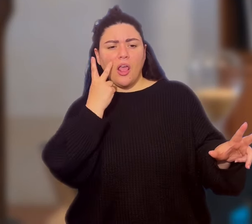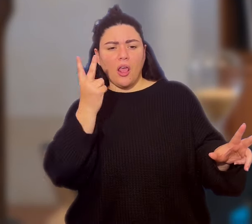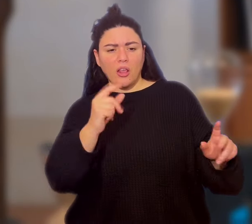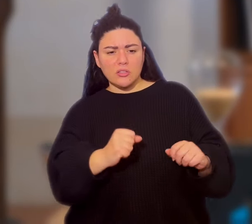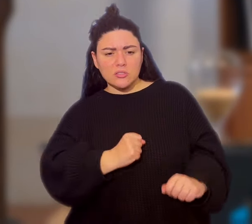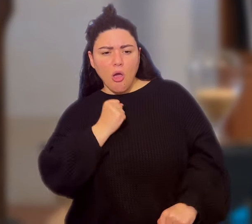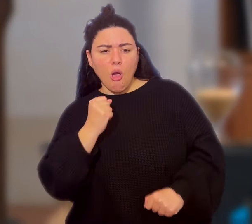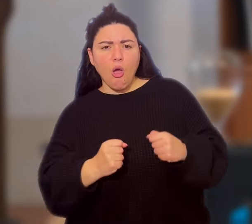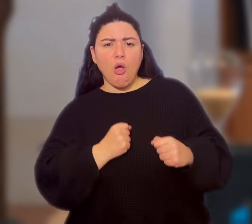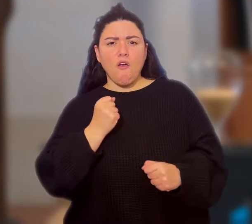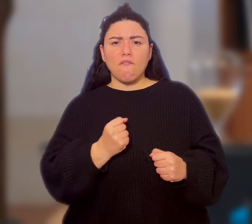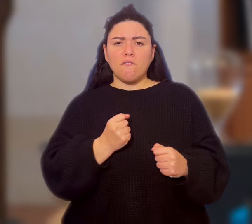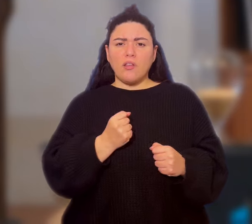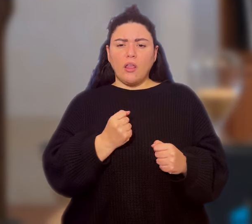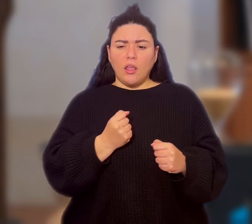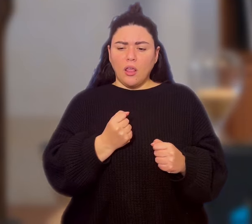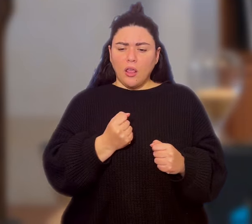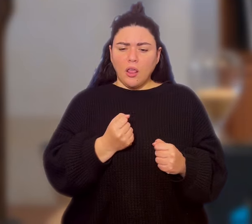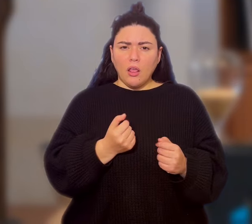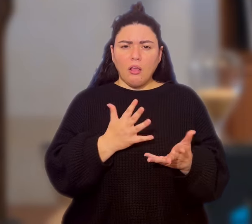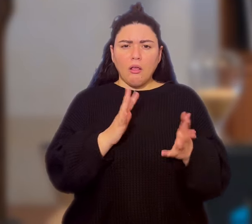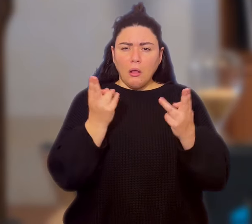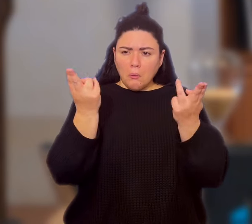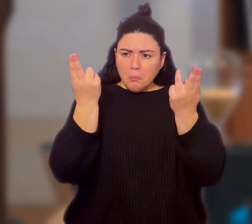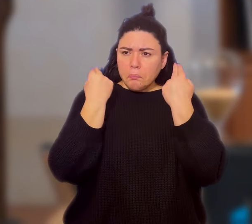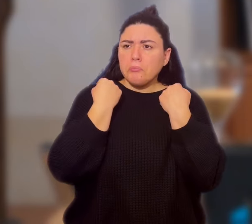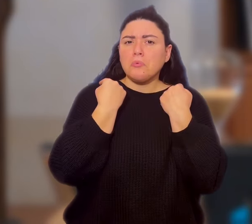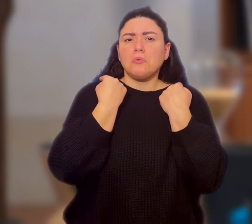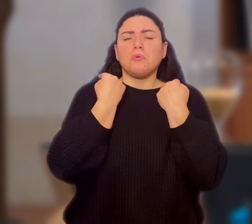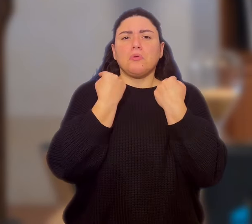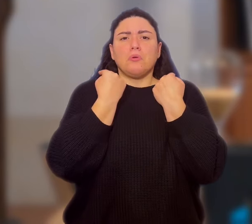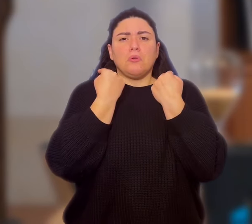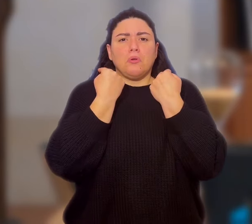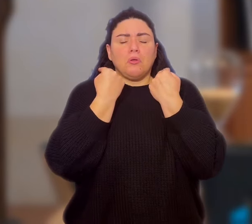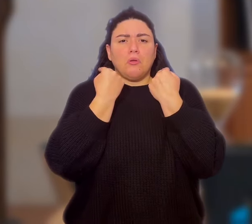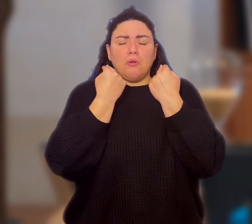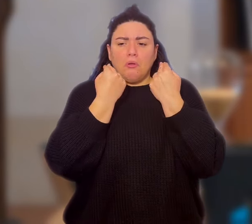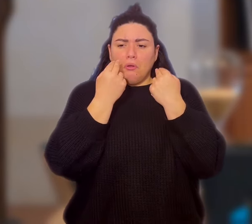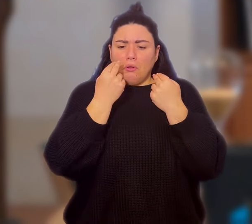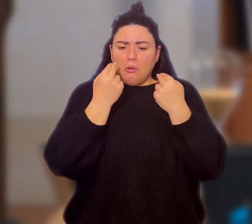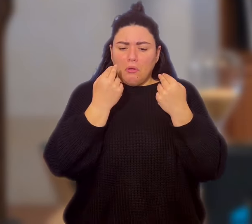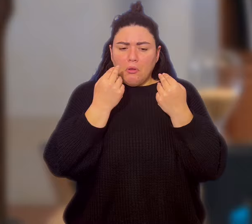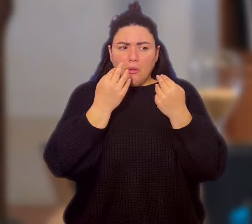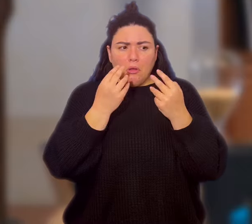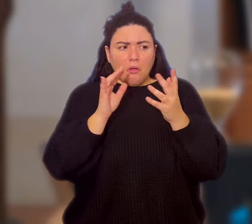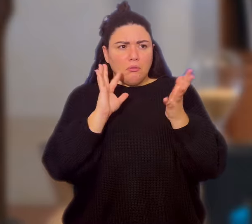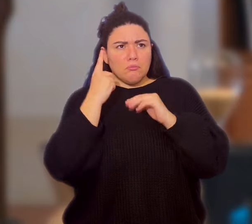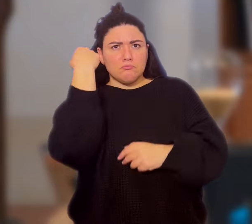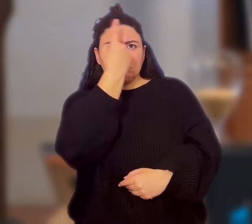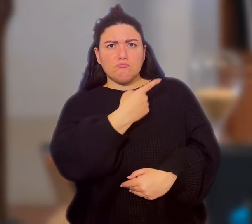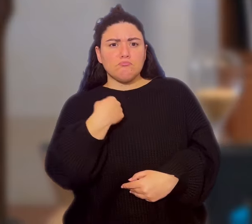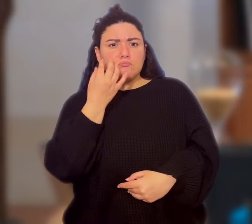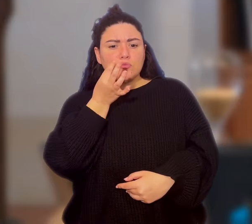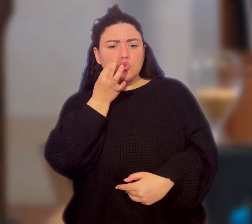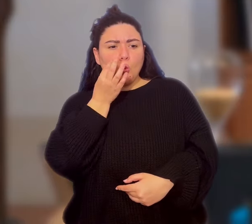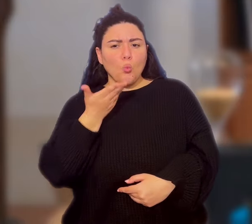sofferente a un Messia che svuota se stesso che non solo ha assunto una condizione umana